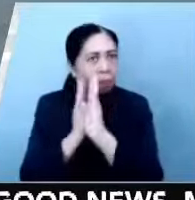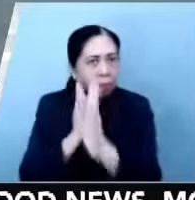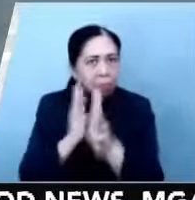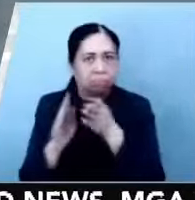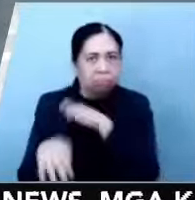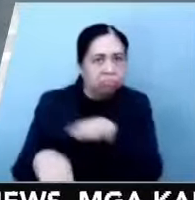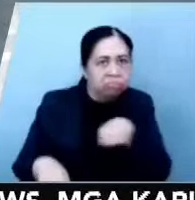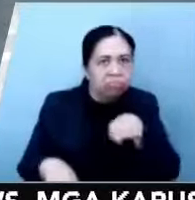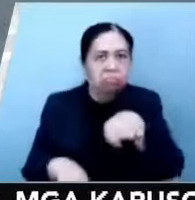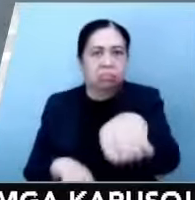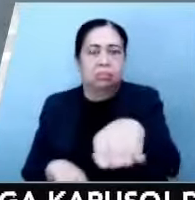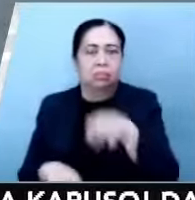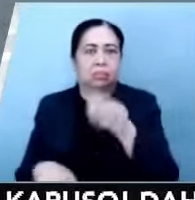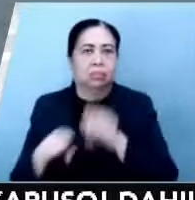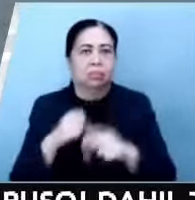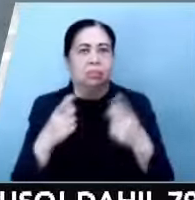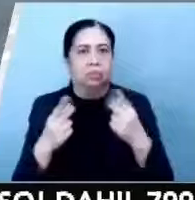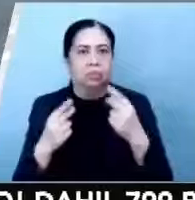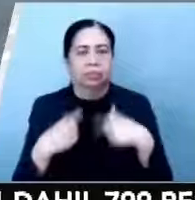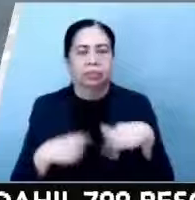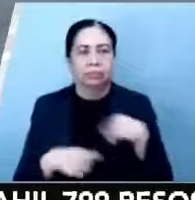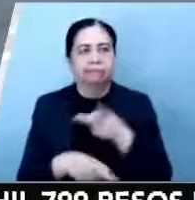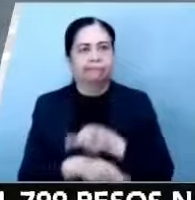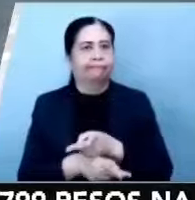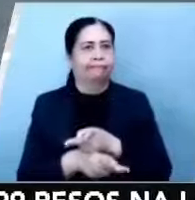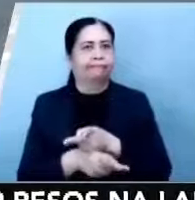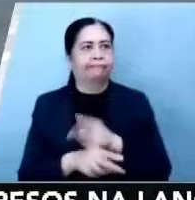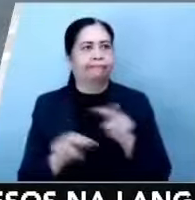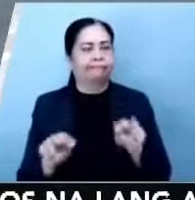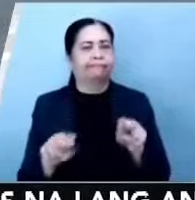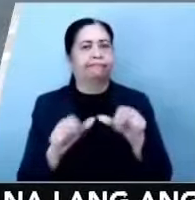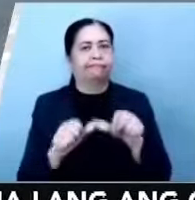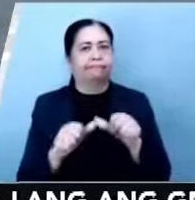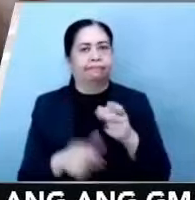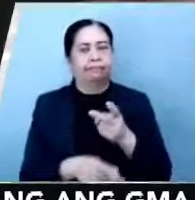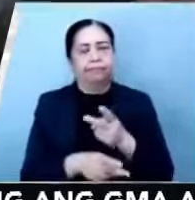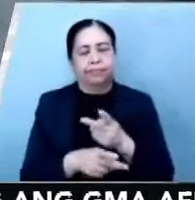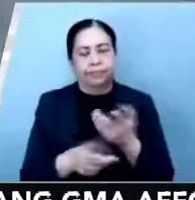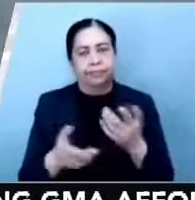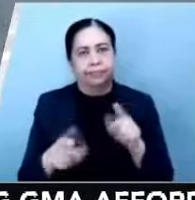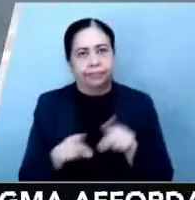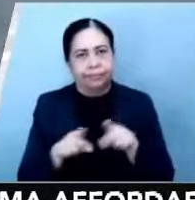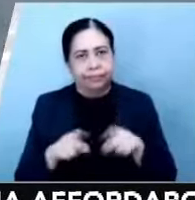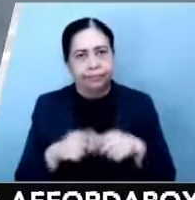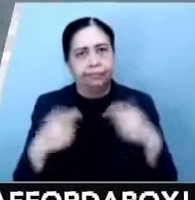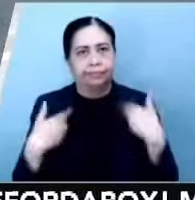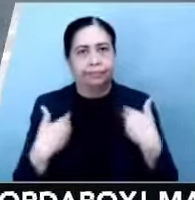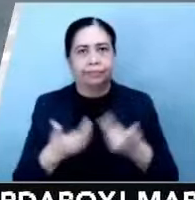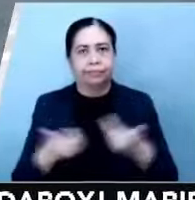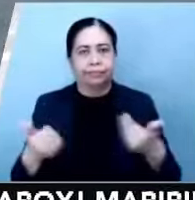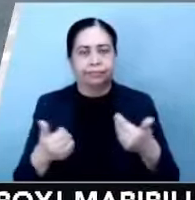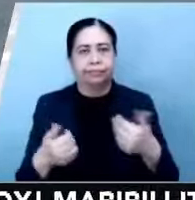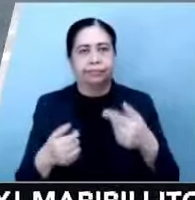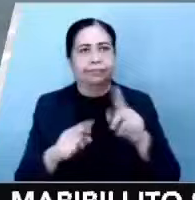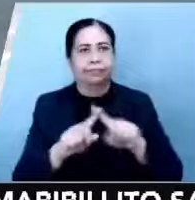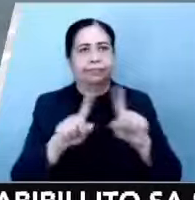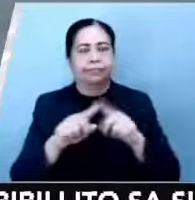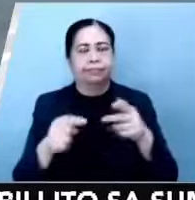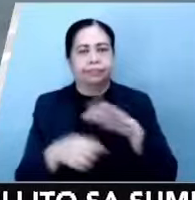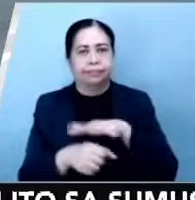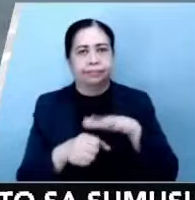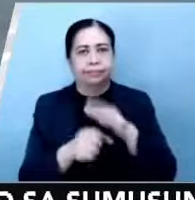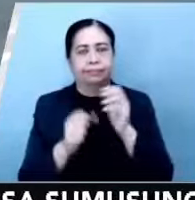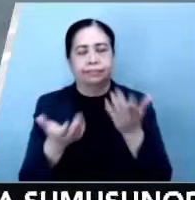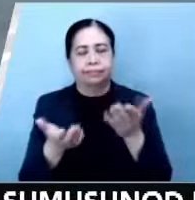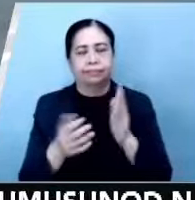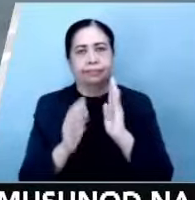yung mga operatiba din ng SAIC at nagpapatuloy yung kanilang operasyon. Bukod dito, ay meron din silang hiwalay ng operasyon sa iba't ibang bahagi ng busway. Yan ang unang